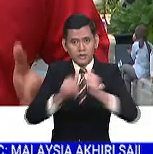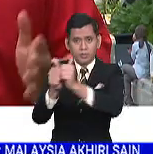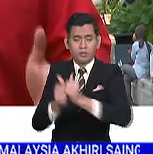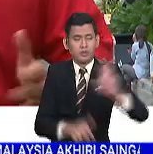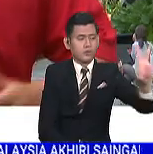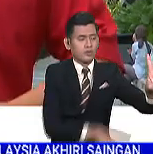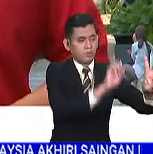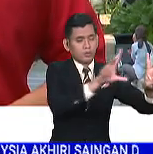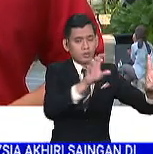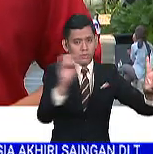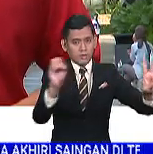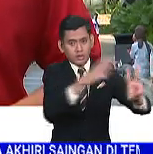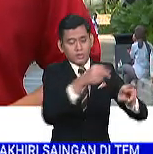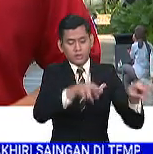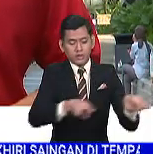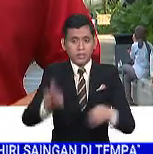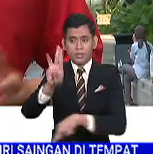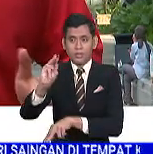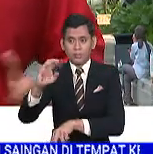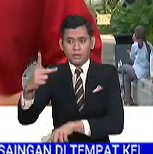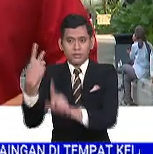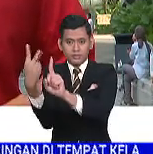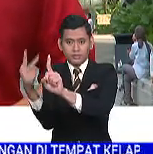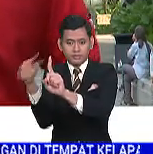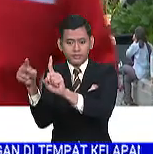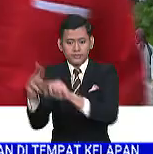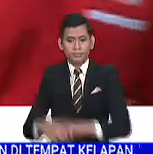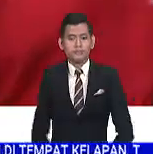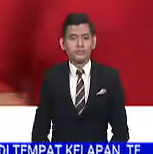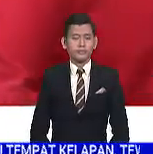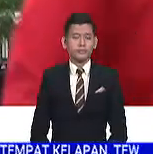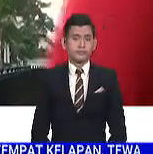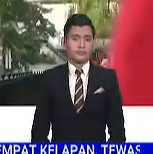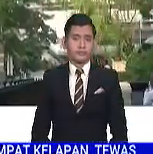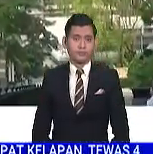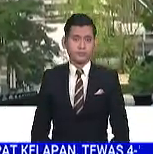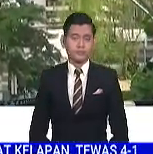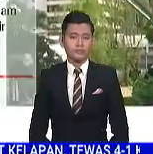2030 serta rancangan Malaysia ke-12.